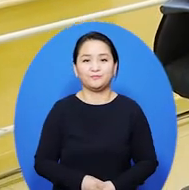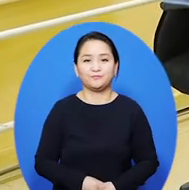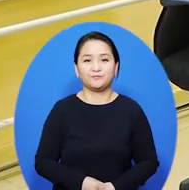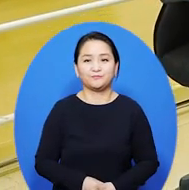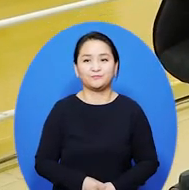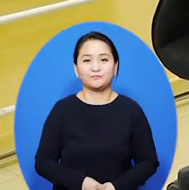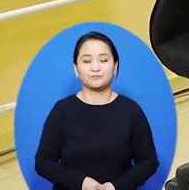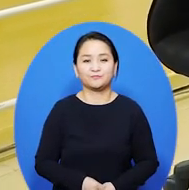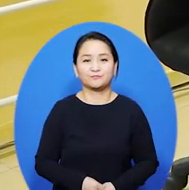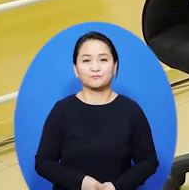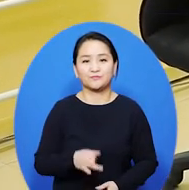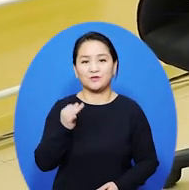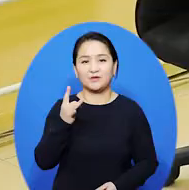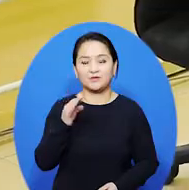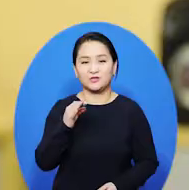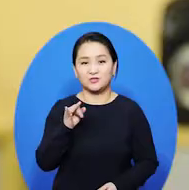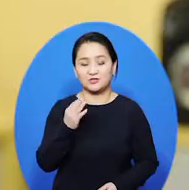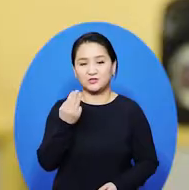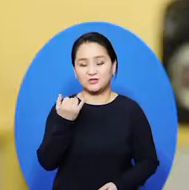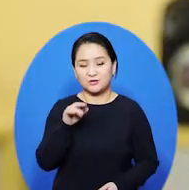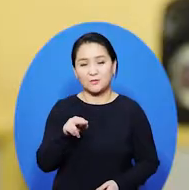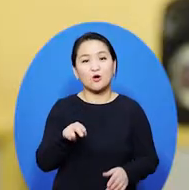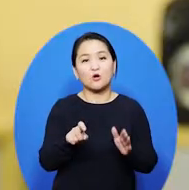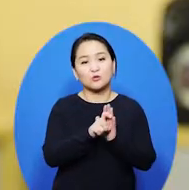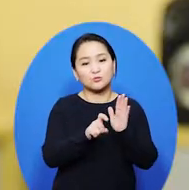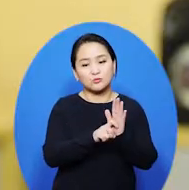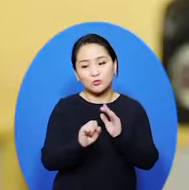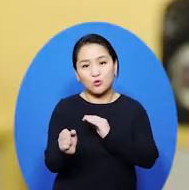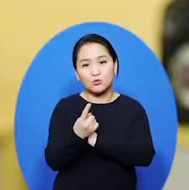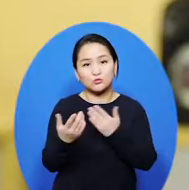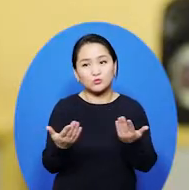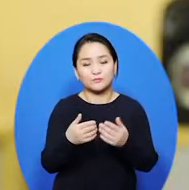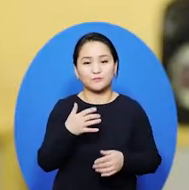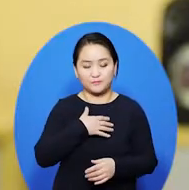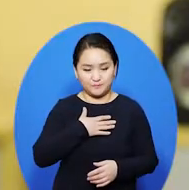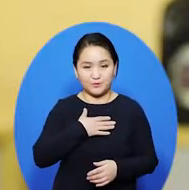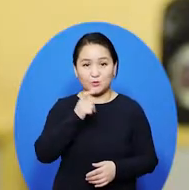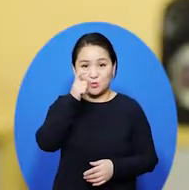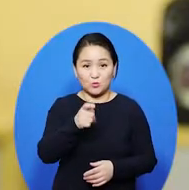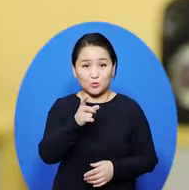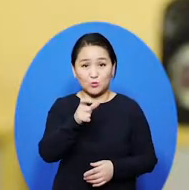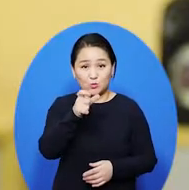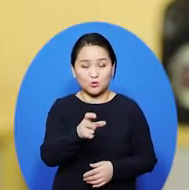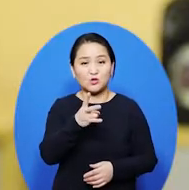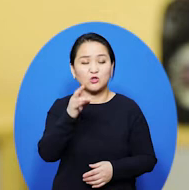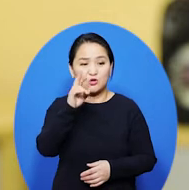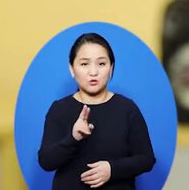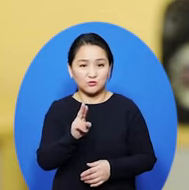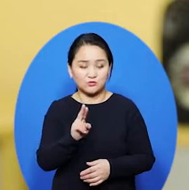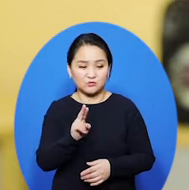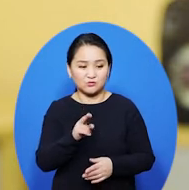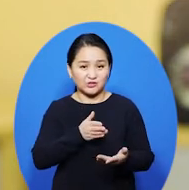олгодог байна. Интерншип хөтөлбөрийн одоо онцлог нь гэхээр би хүний нөөцийн чиглэлээр